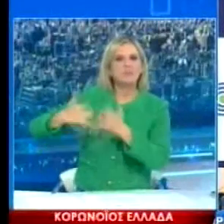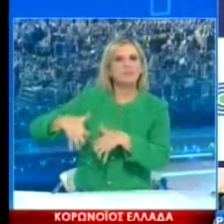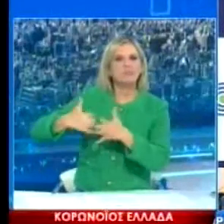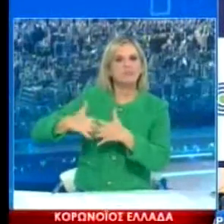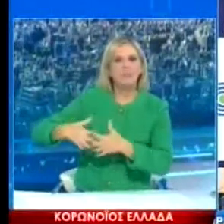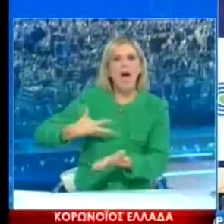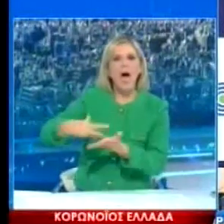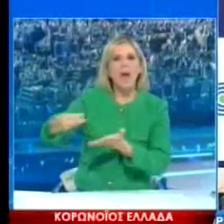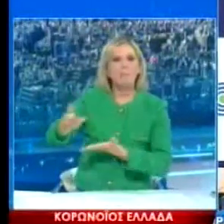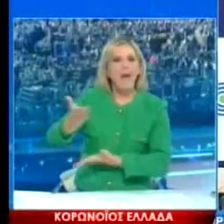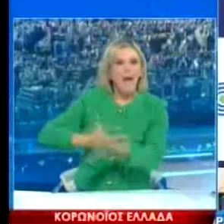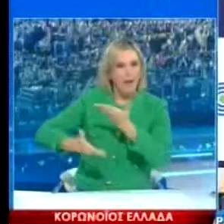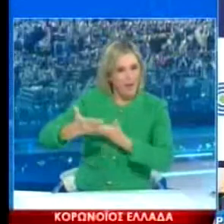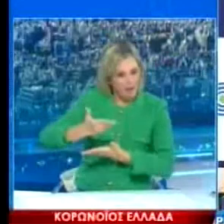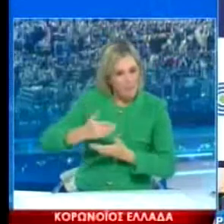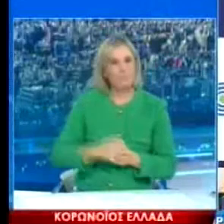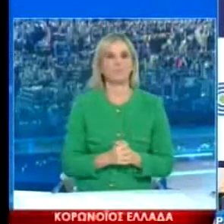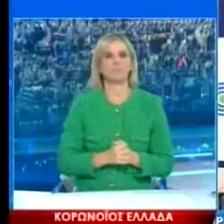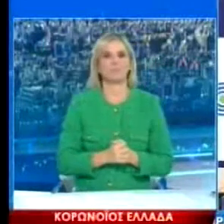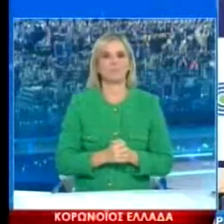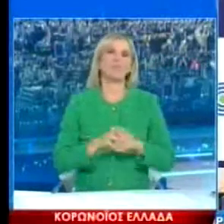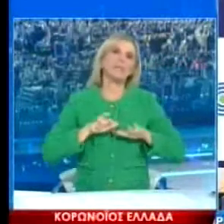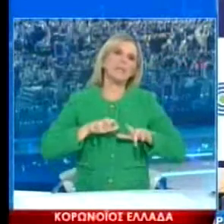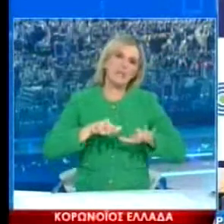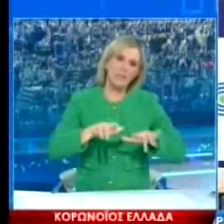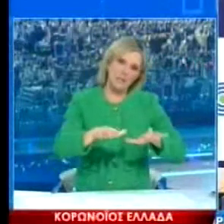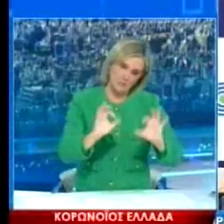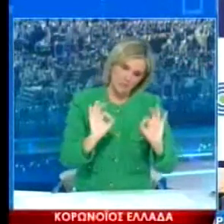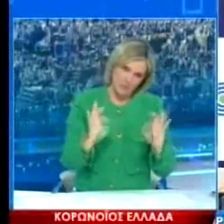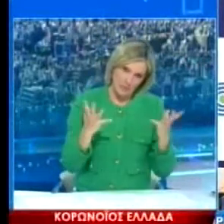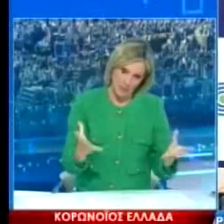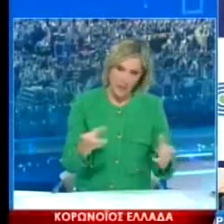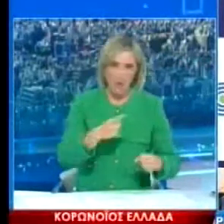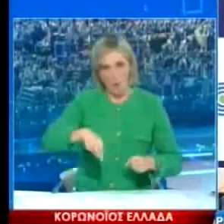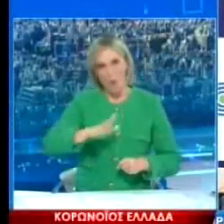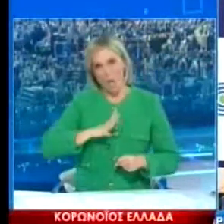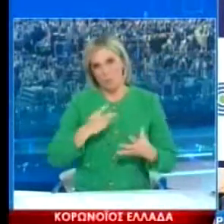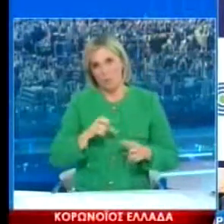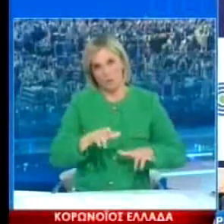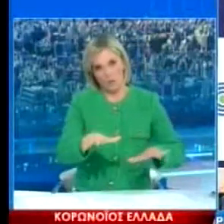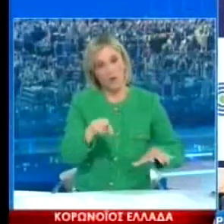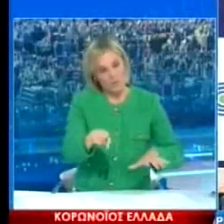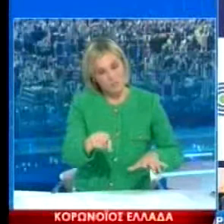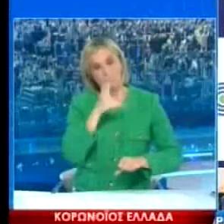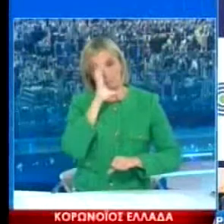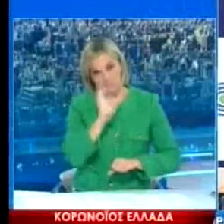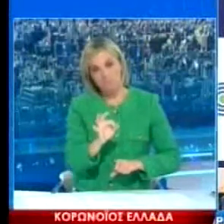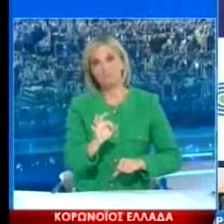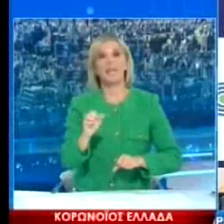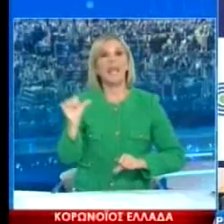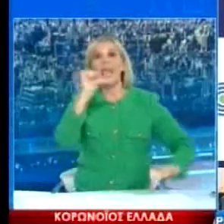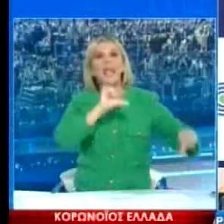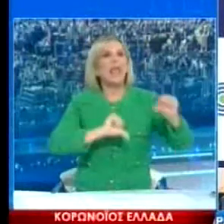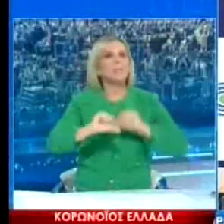ή περιτοναϊκή κάθαρση, καρκίνος υποαγωγή, καρκίνος συμπαγούς οργάνων σε άτομα που υποβάλλονται